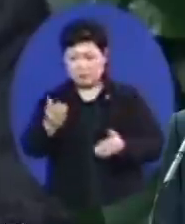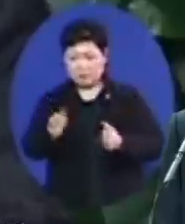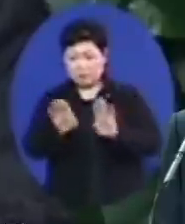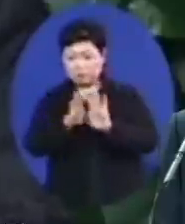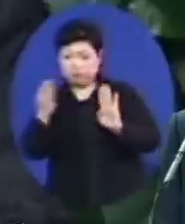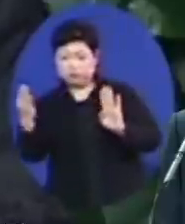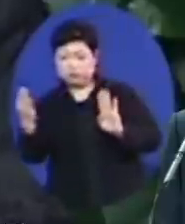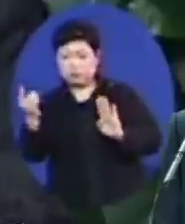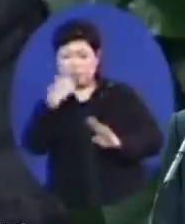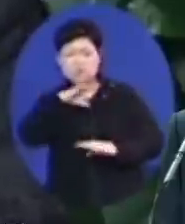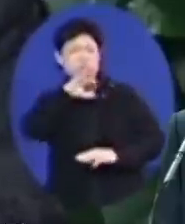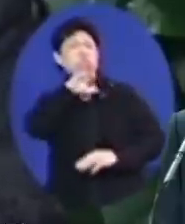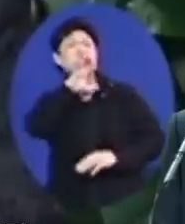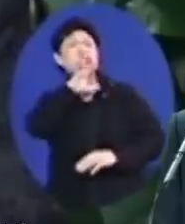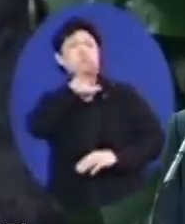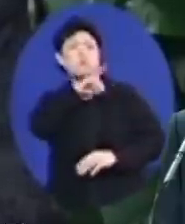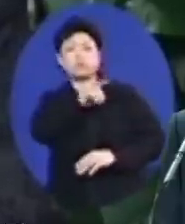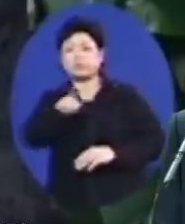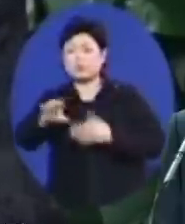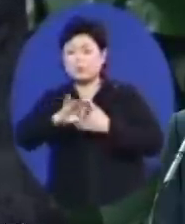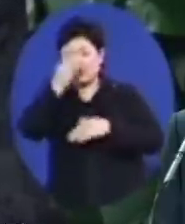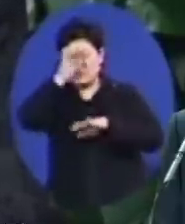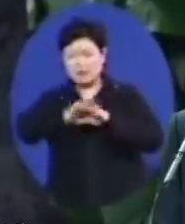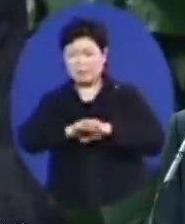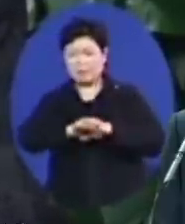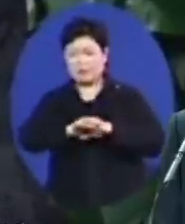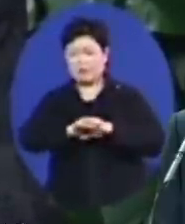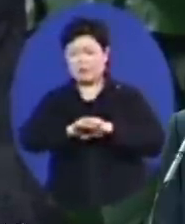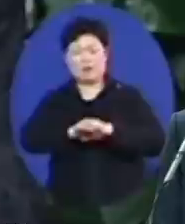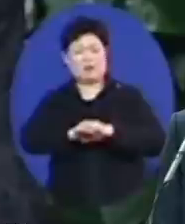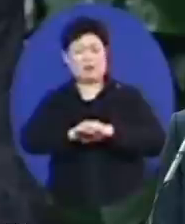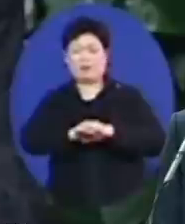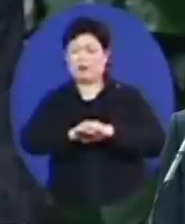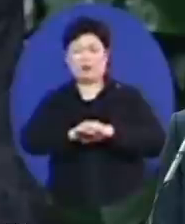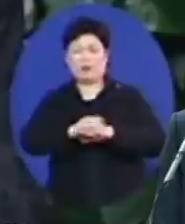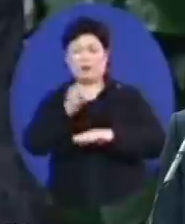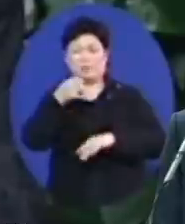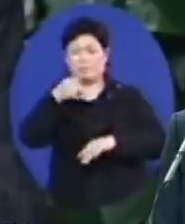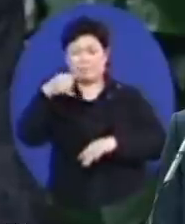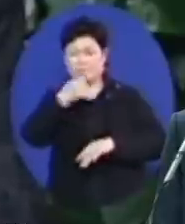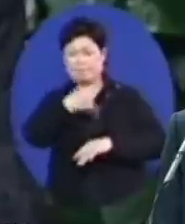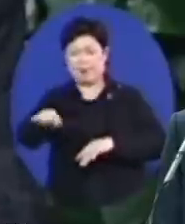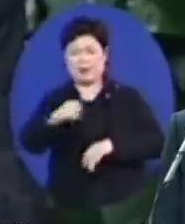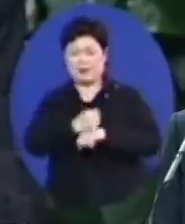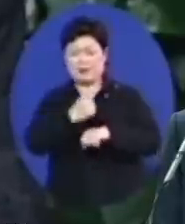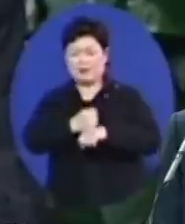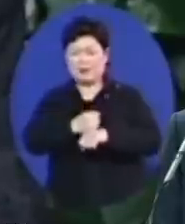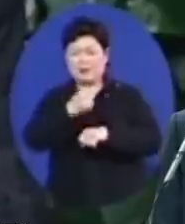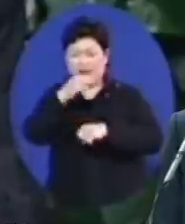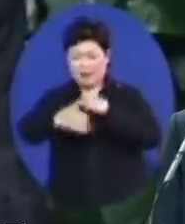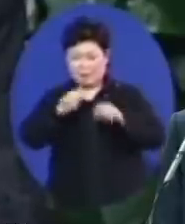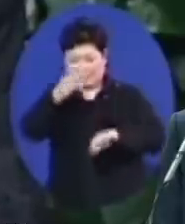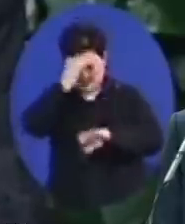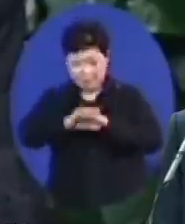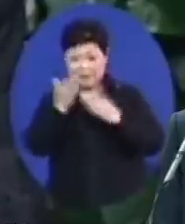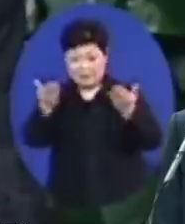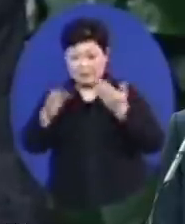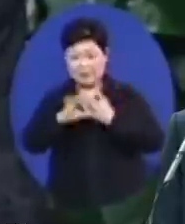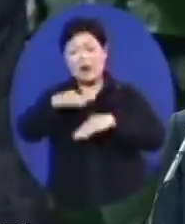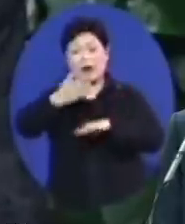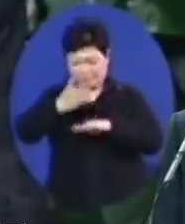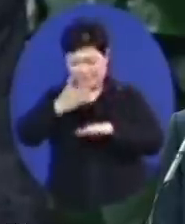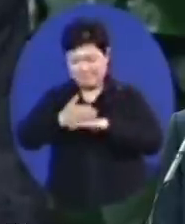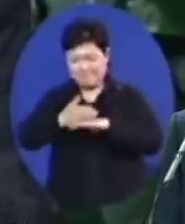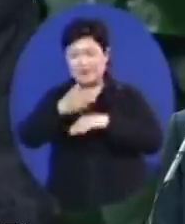나오자마자 불평하면 그것이 하나님 예배드리는 것이 아닙니다. 하나님을 예배드리고 나오면 하나님께 감사해야죠. 그럼 하나님이 영화로움을